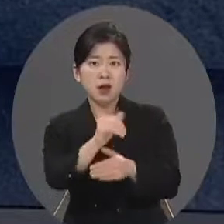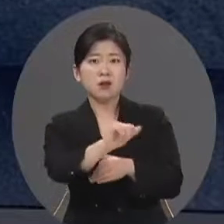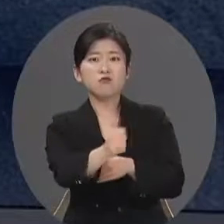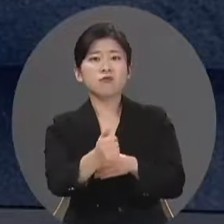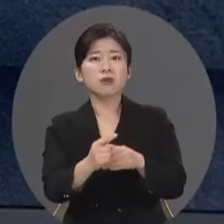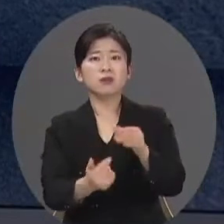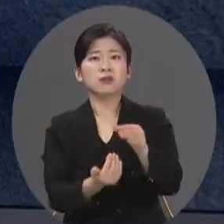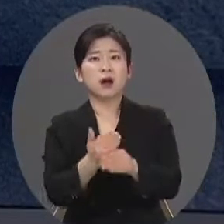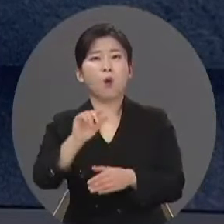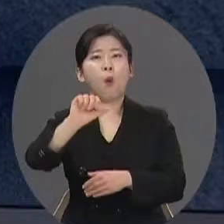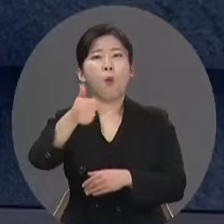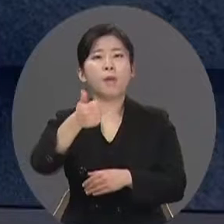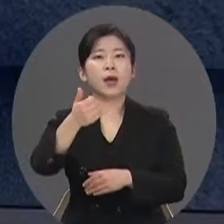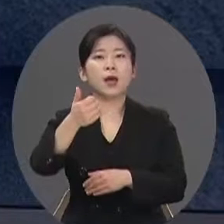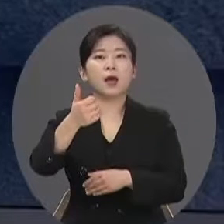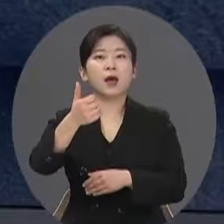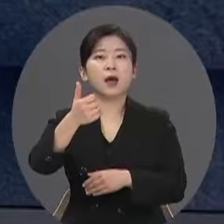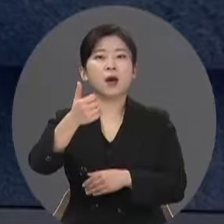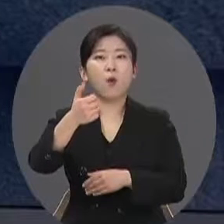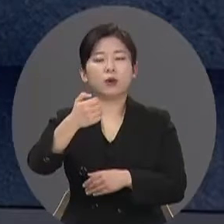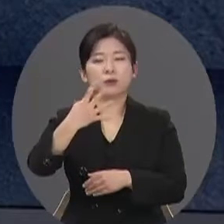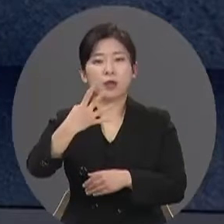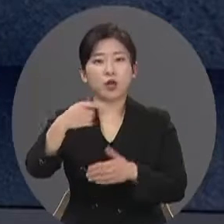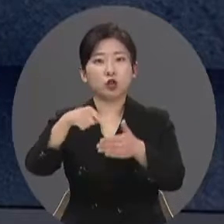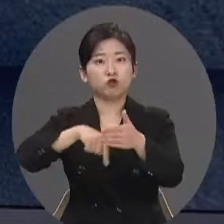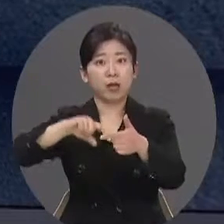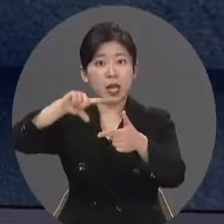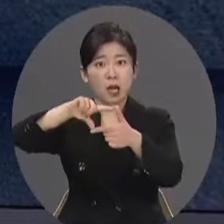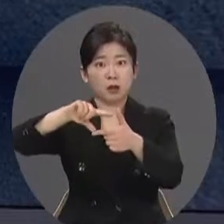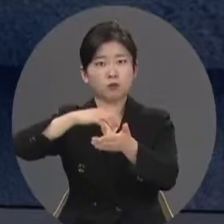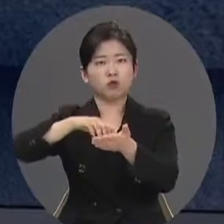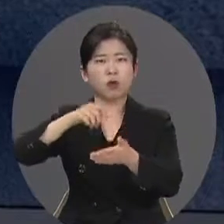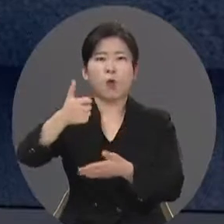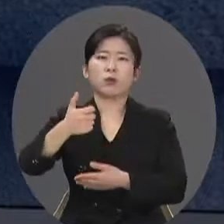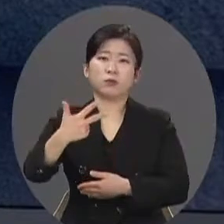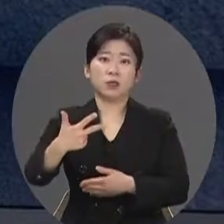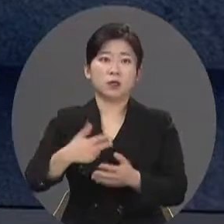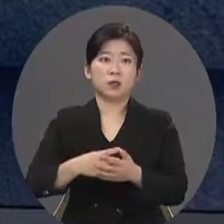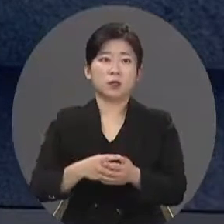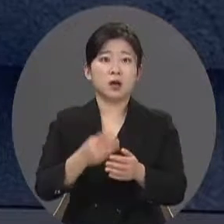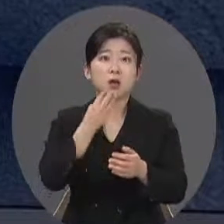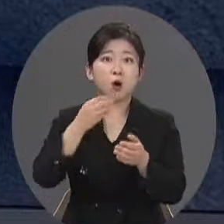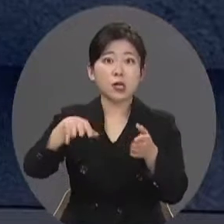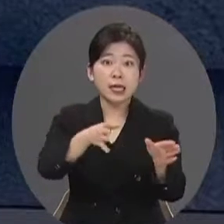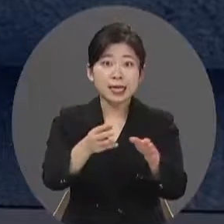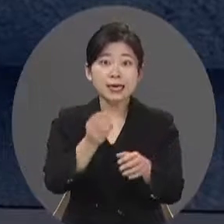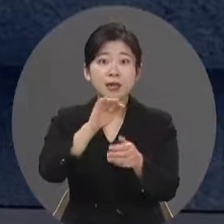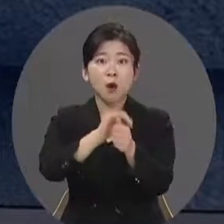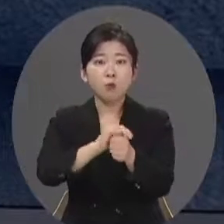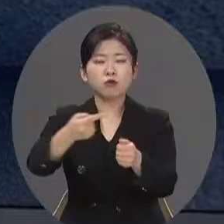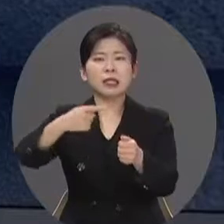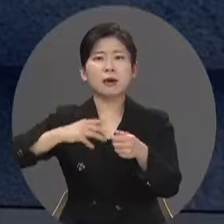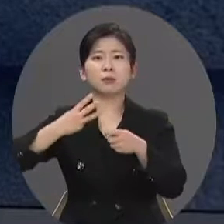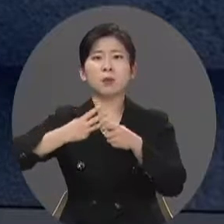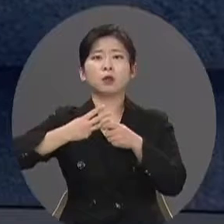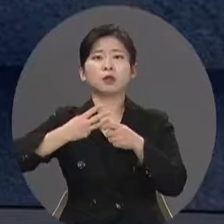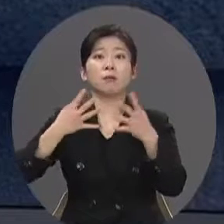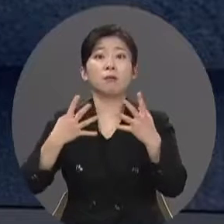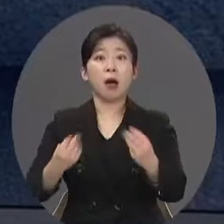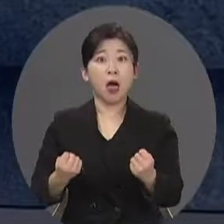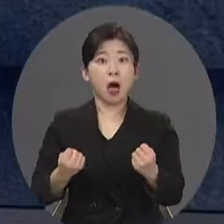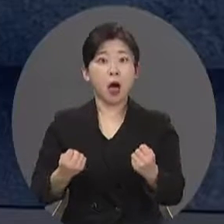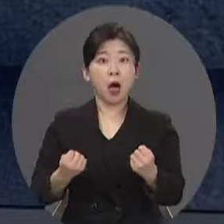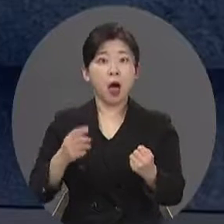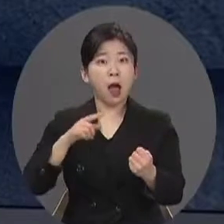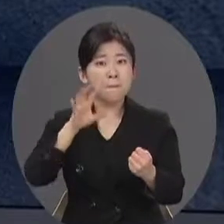4건 입니다 이 가운데 경남에서 발생한 중대 자에는 57건 경기와 경북 다음으로 많은 수치인데